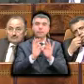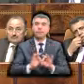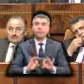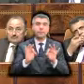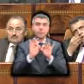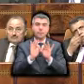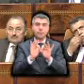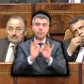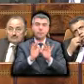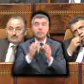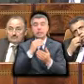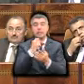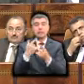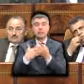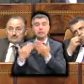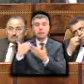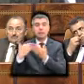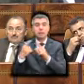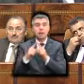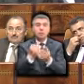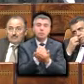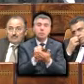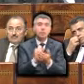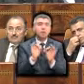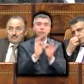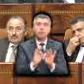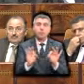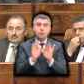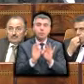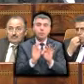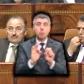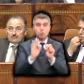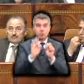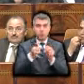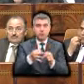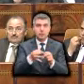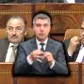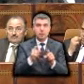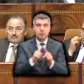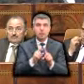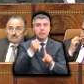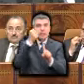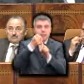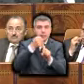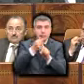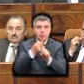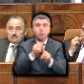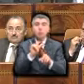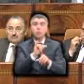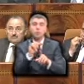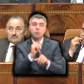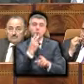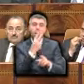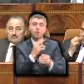على هاد الظاهره مش حال هذه. لهذا تنسالكم، تنقول لكم السيده الوزيره، الا كان بالفعل كاينه اراده تيخصنا نمشيو للعمق ديال